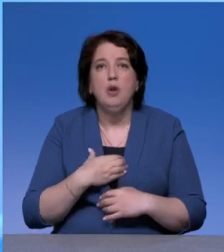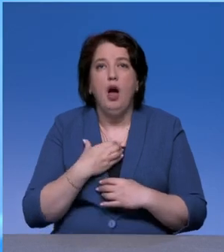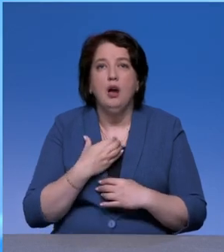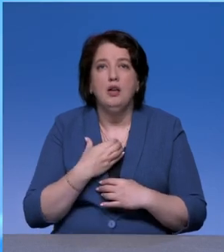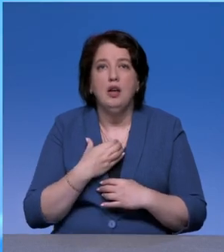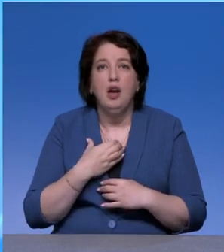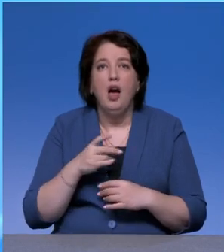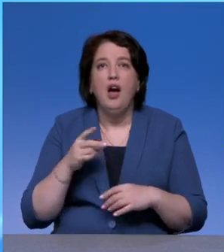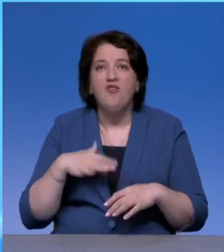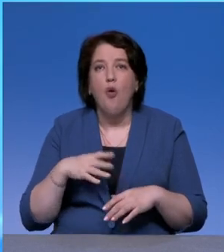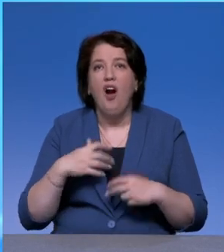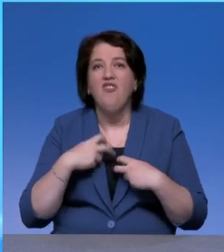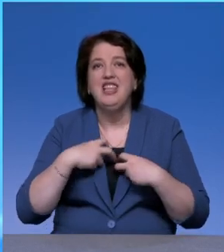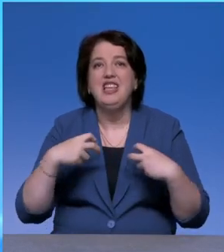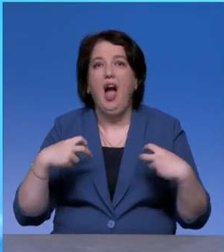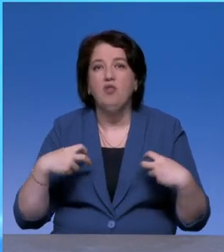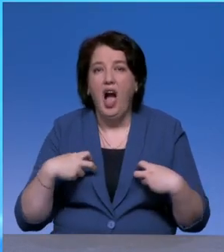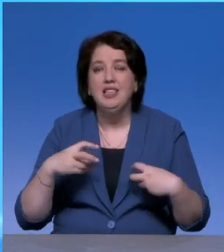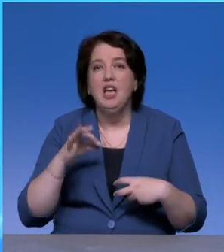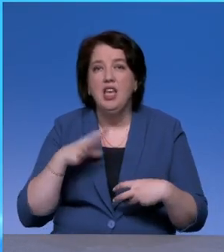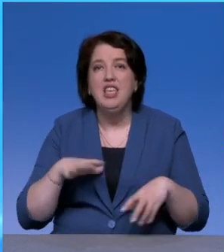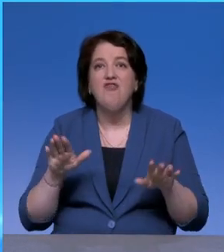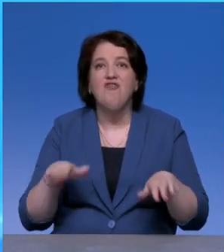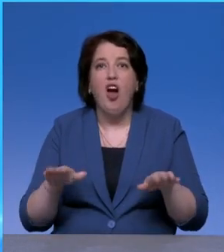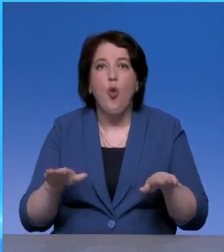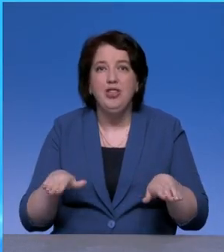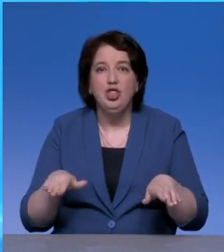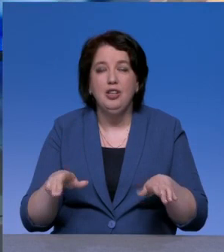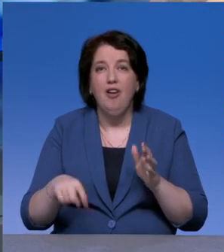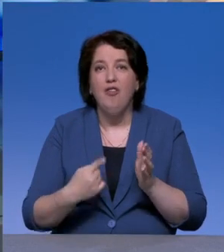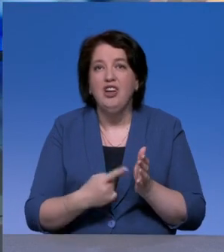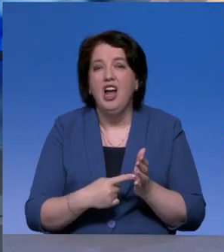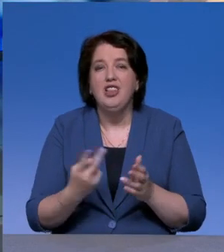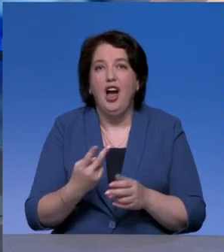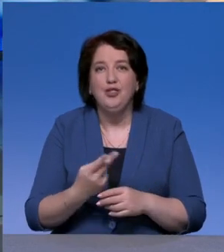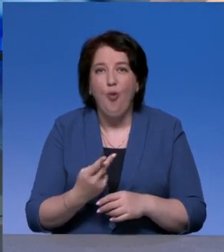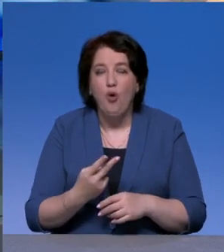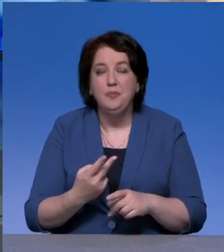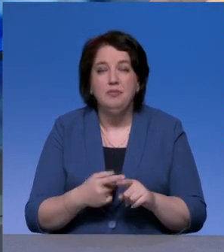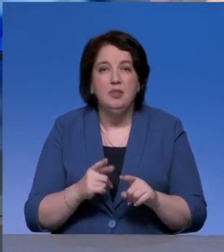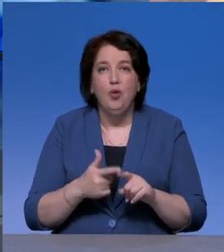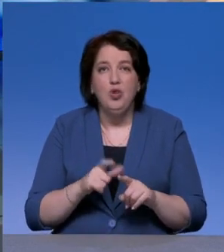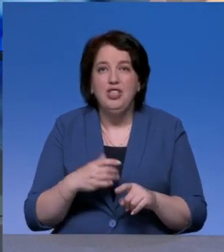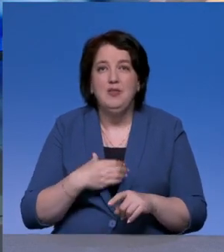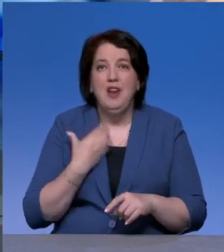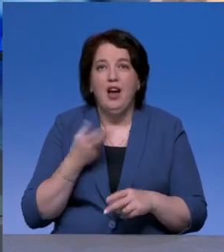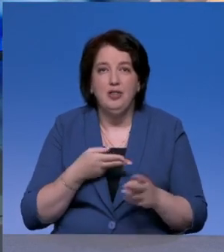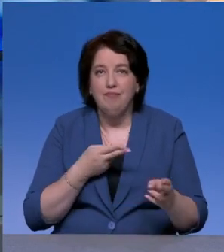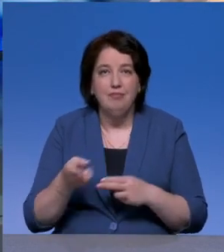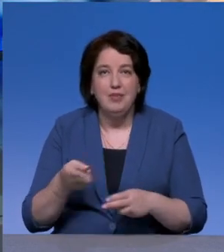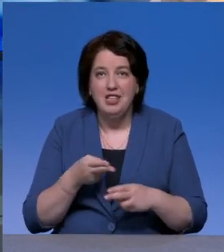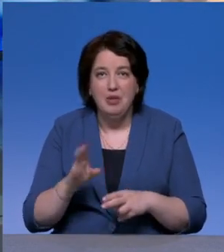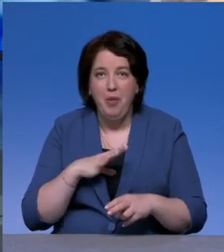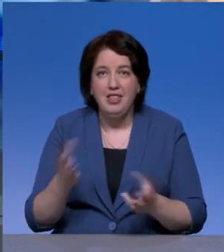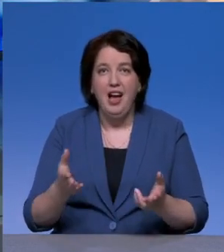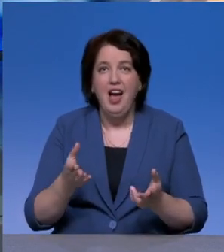во Владикавказе и в Воронеже. Вот прям правда. Да, слушайте, вот у нас, если посмотреть на, вот, скажем так,